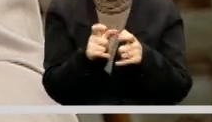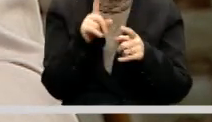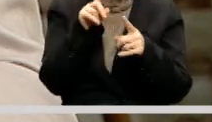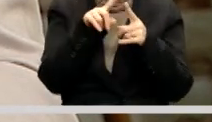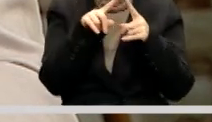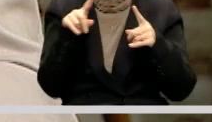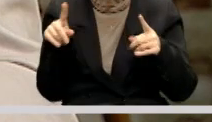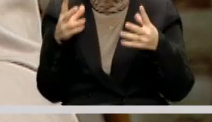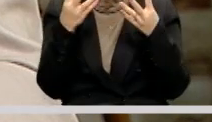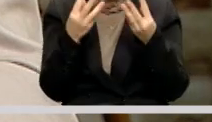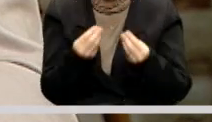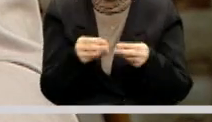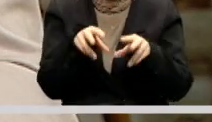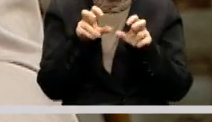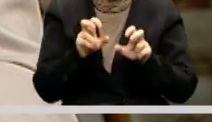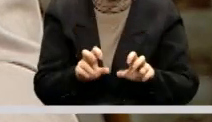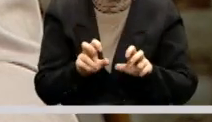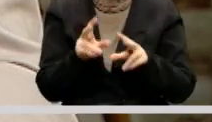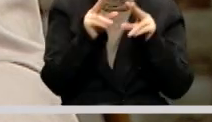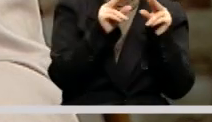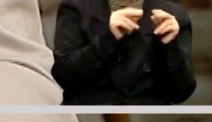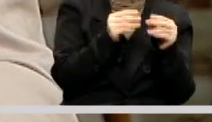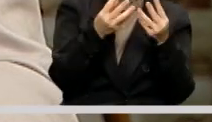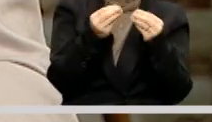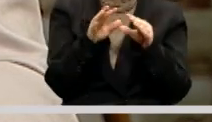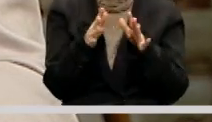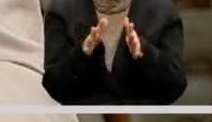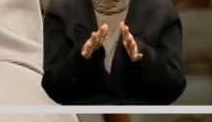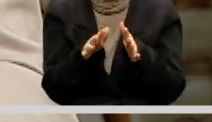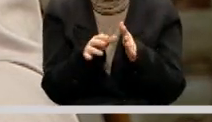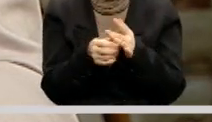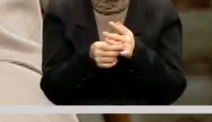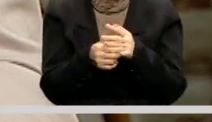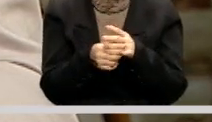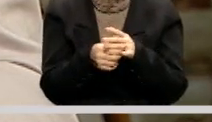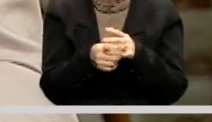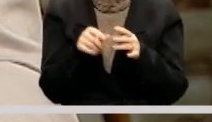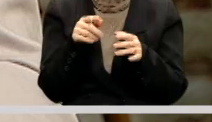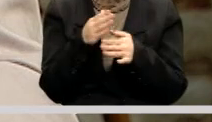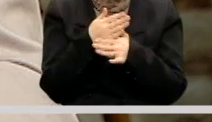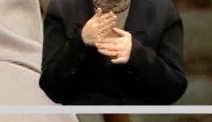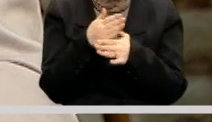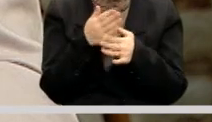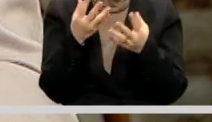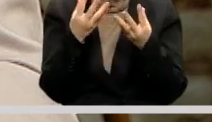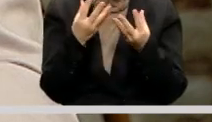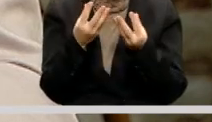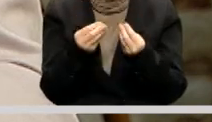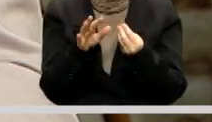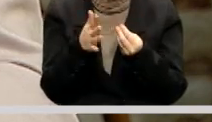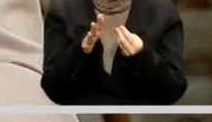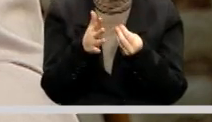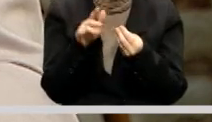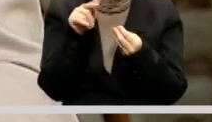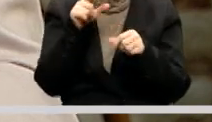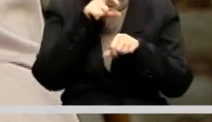uykuya geçebiliyor. Bu uyku apnesiyle ilişkili olabiliyor, idiopatik hipersomni olabiliyor. Bir de bunun